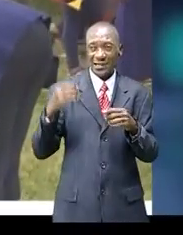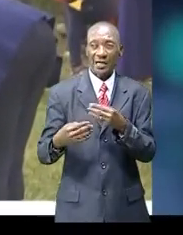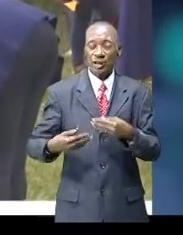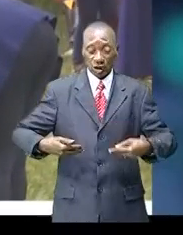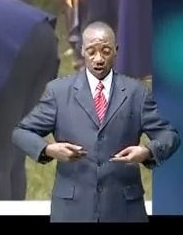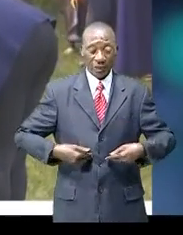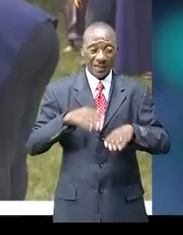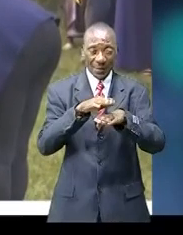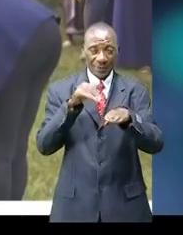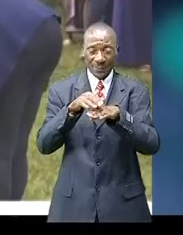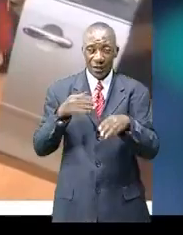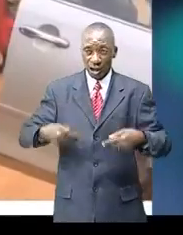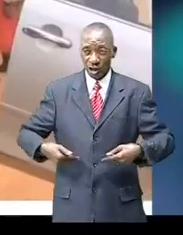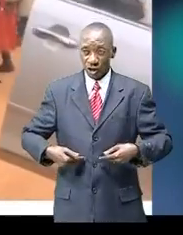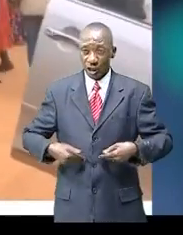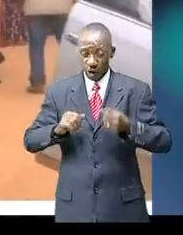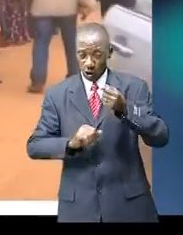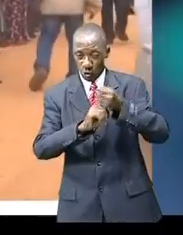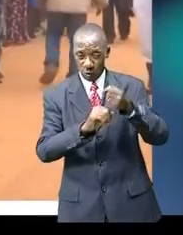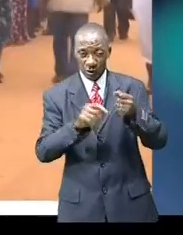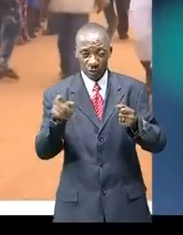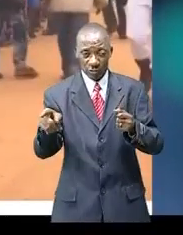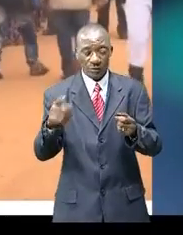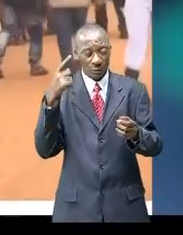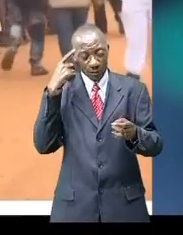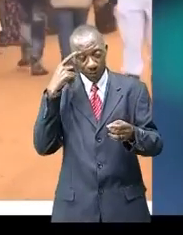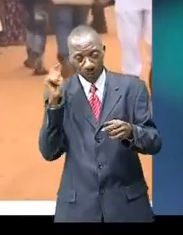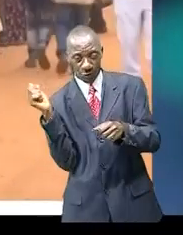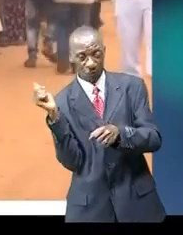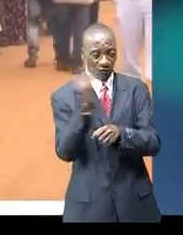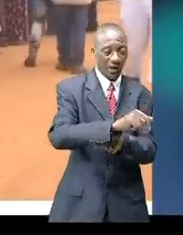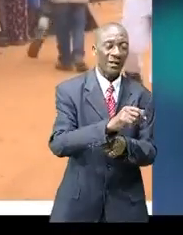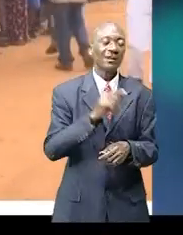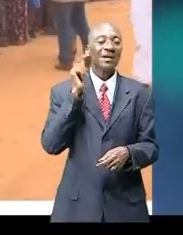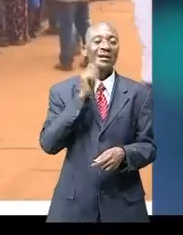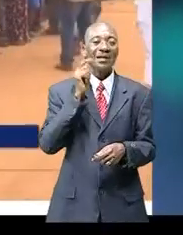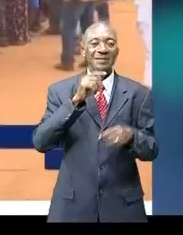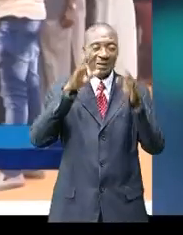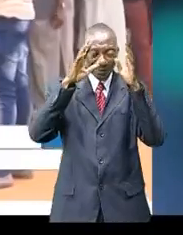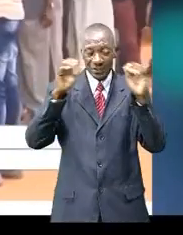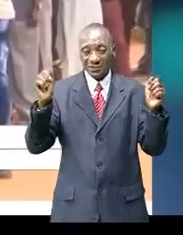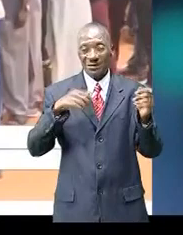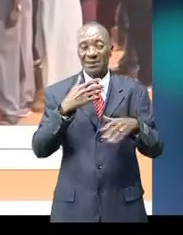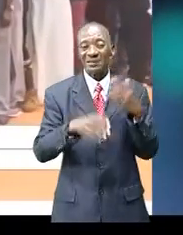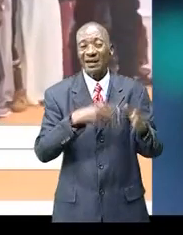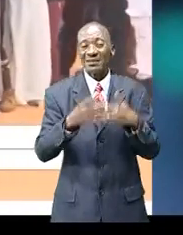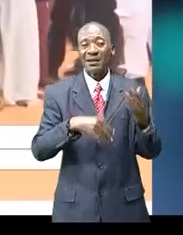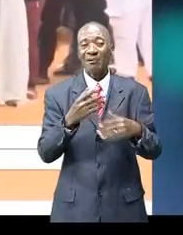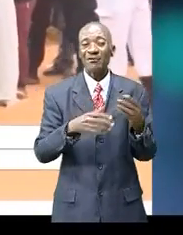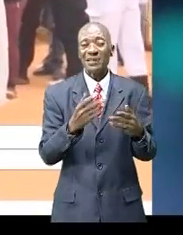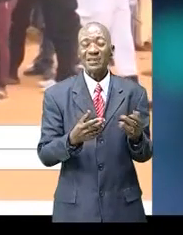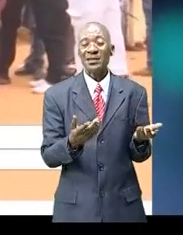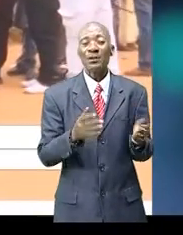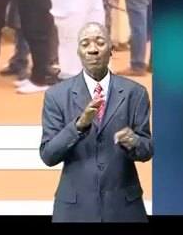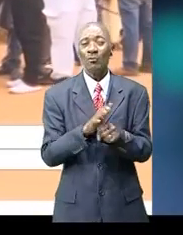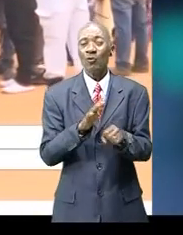attend voir le meilleur l'emporter à l'issue de cette compétition électorale. Compétition prise au sérieux par le peuple ougandais.